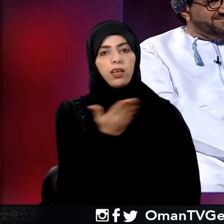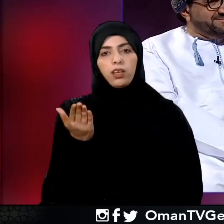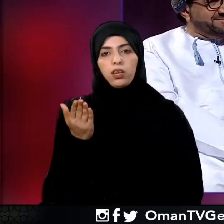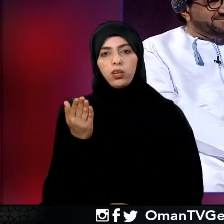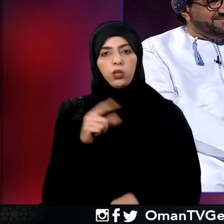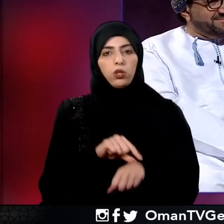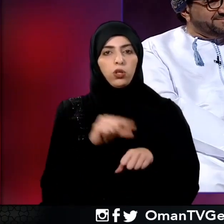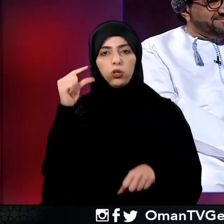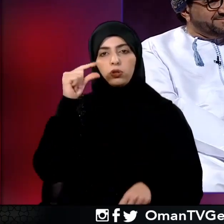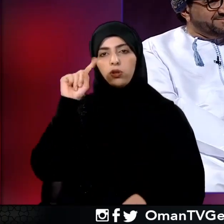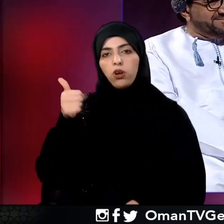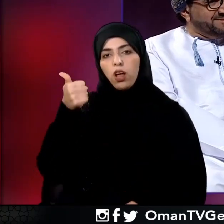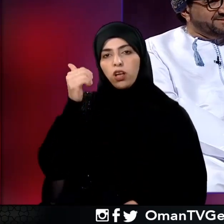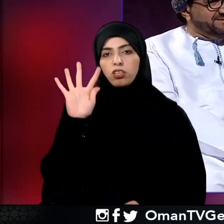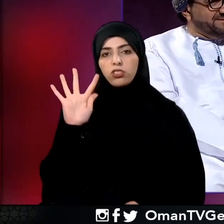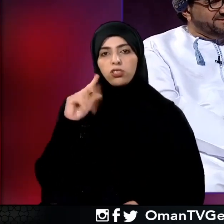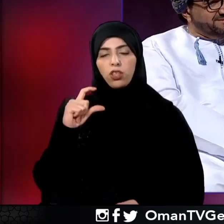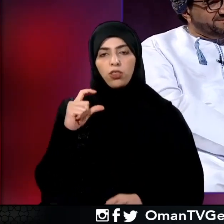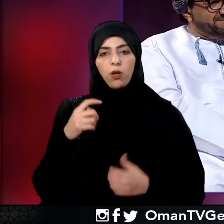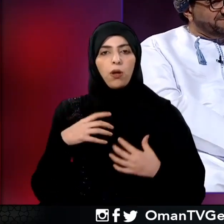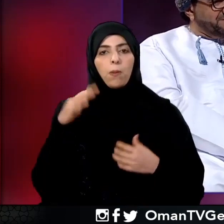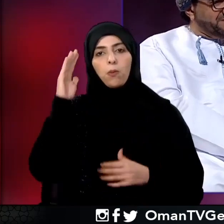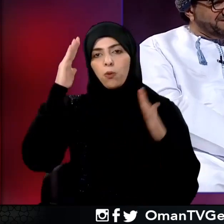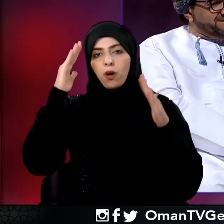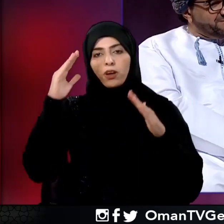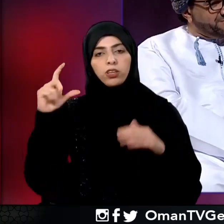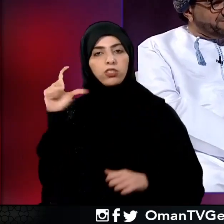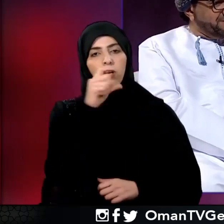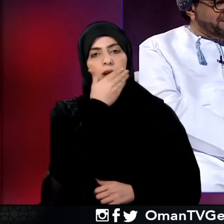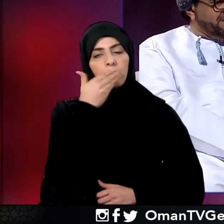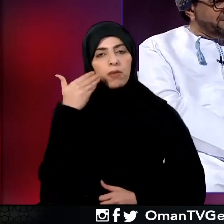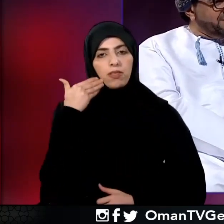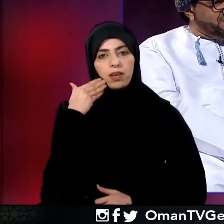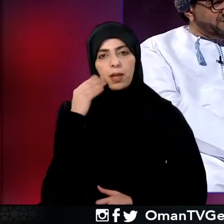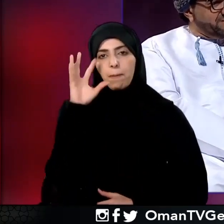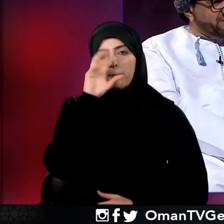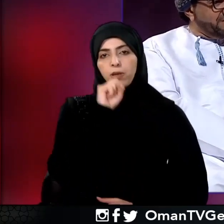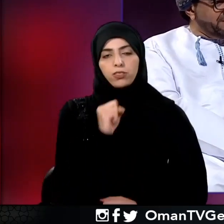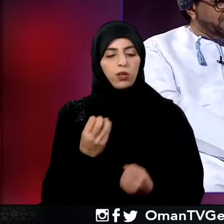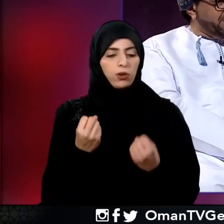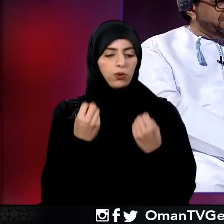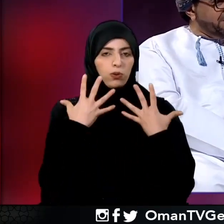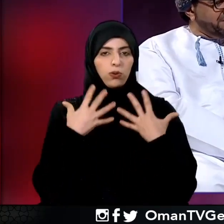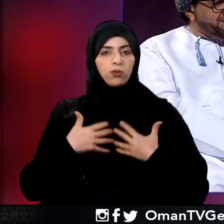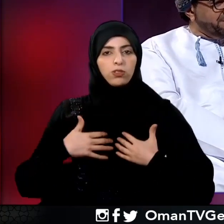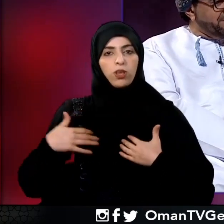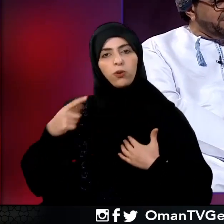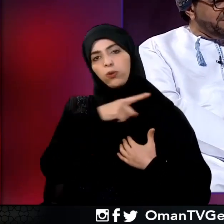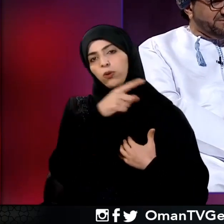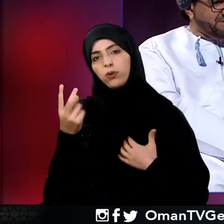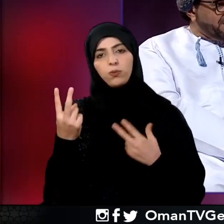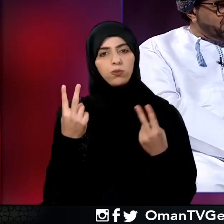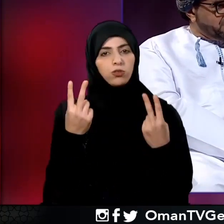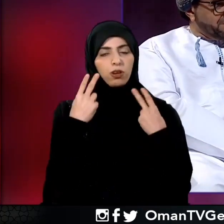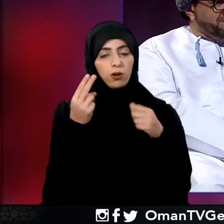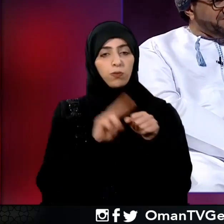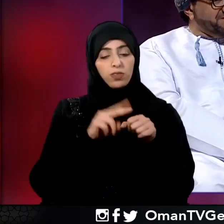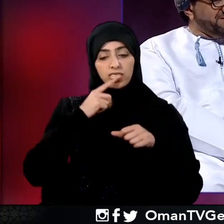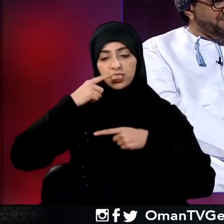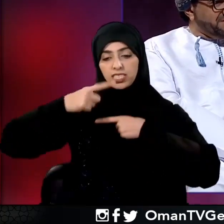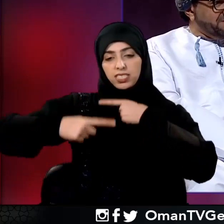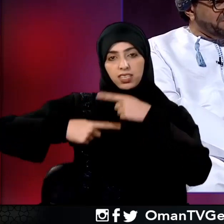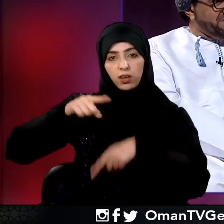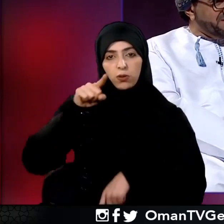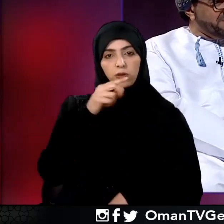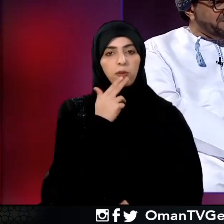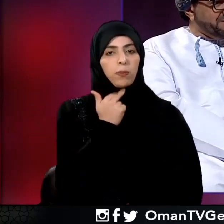بالخير ومبارك لك ما تبقى من أيام هذا الشهر الفضيل. مساء الخير وسرور لك أستاذ سهى والمشاهدين الكرام، وكل عام وأنتم بخير إن شاء